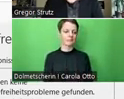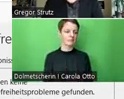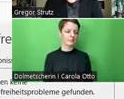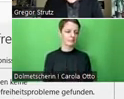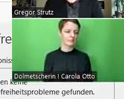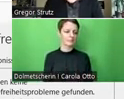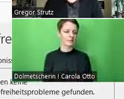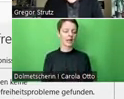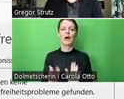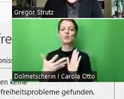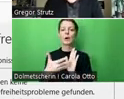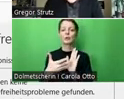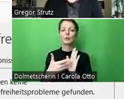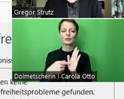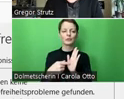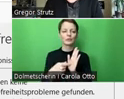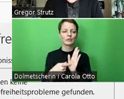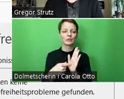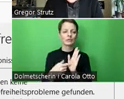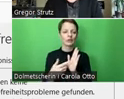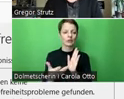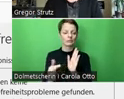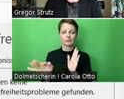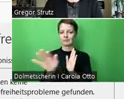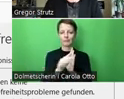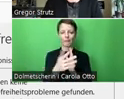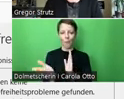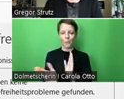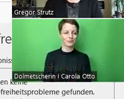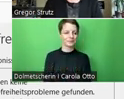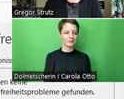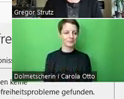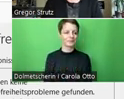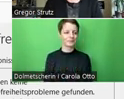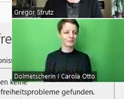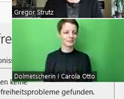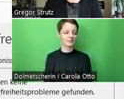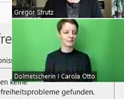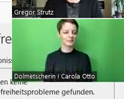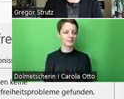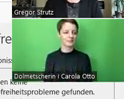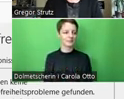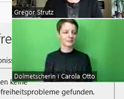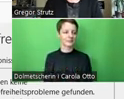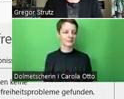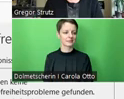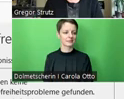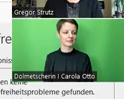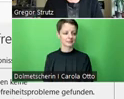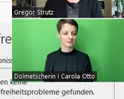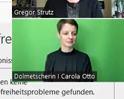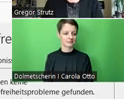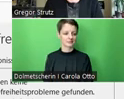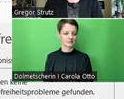ich sagen, jetzt muss ich auch schauen, wo ich die. Ne, ich glaube, es ist unter